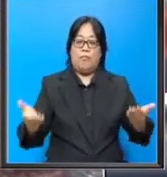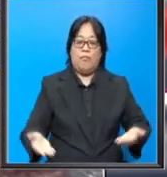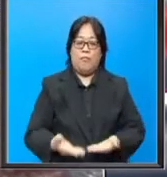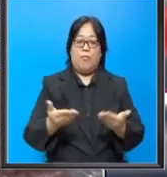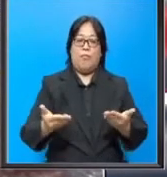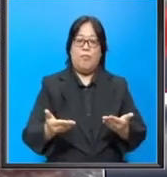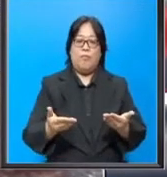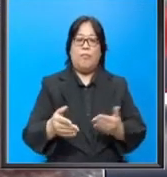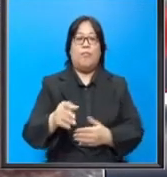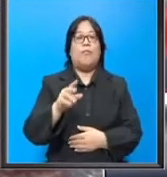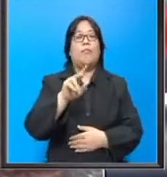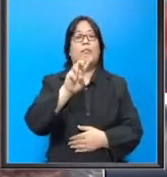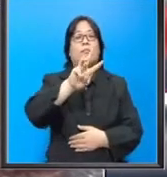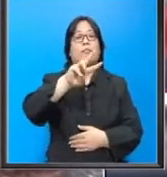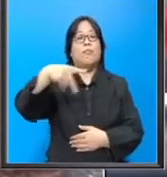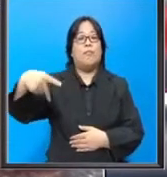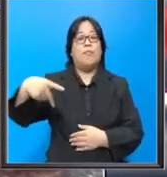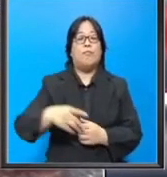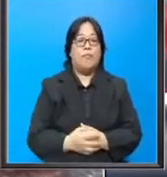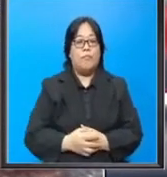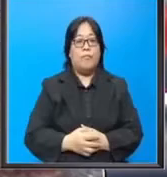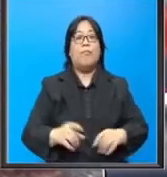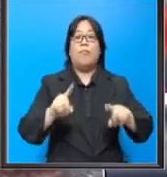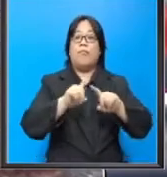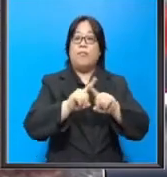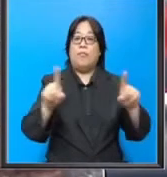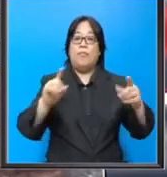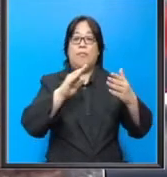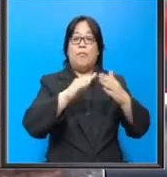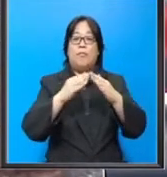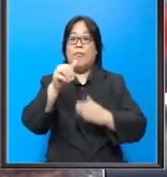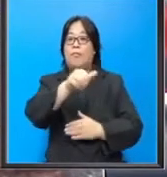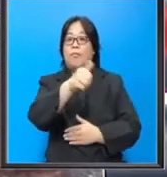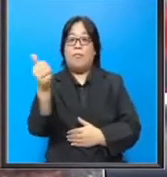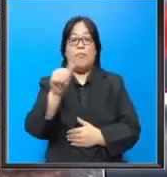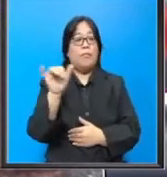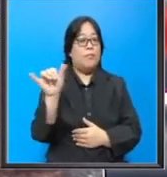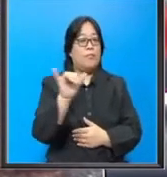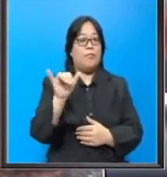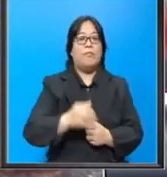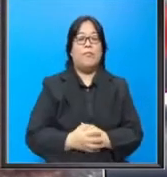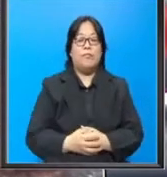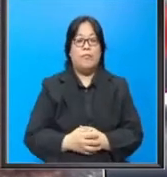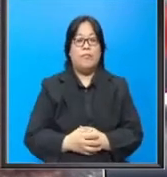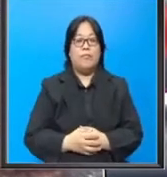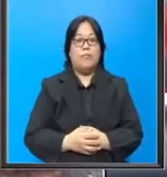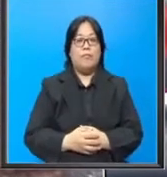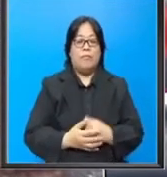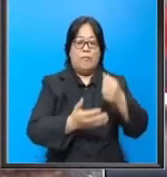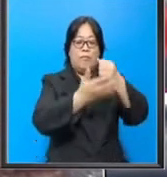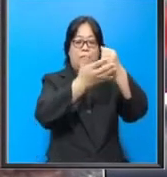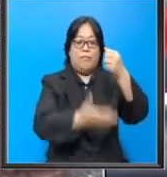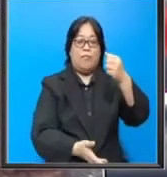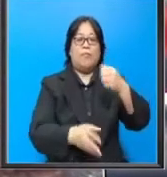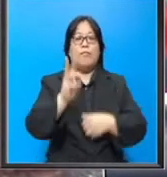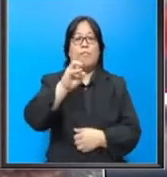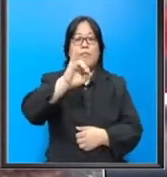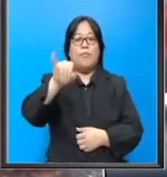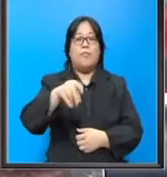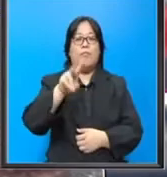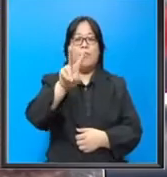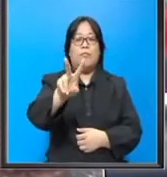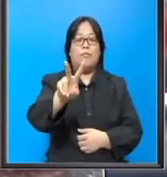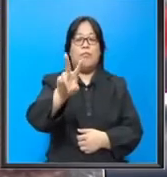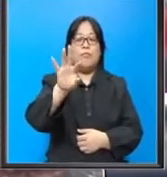sini di Banda De Waled kedua malah dibaca pada yang lain menangkan dana jam juta